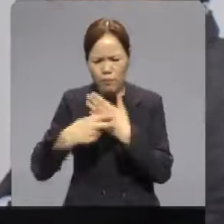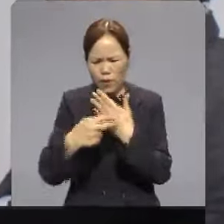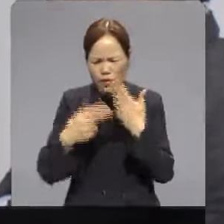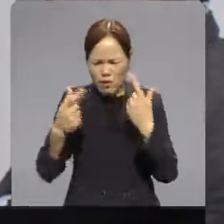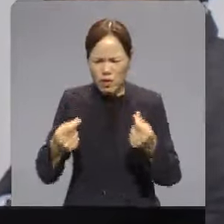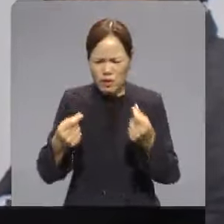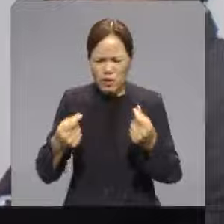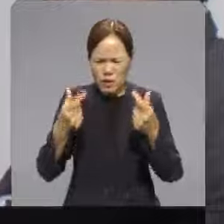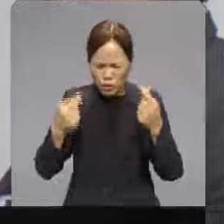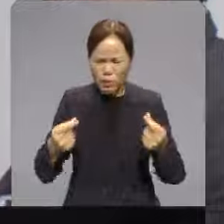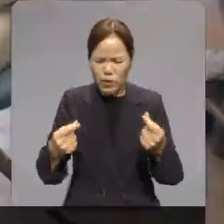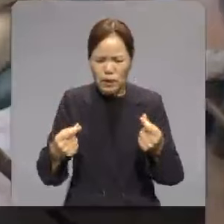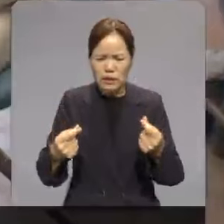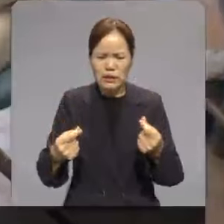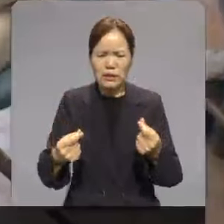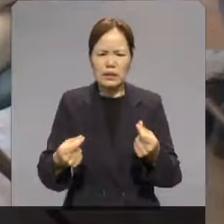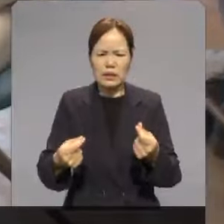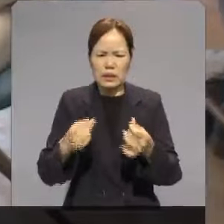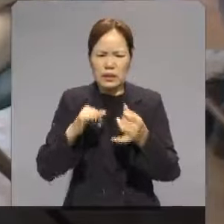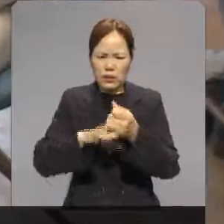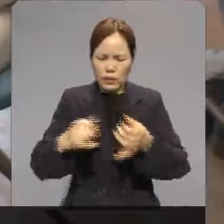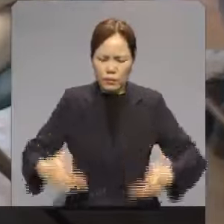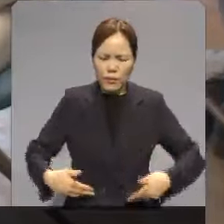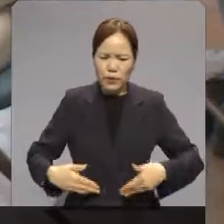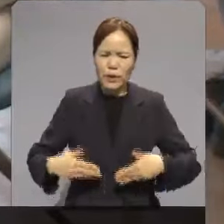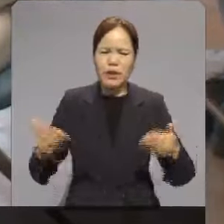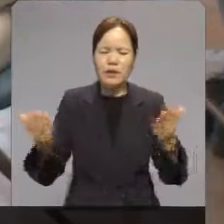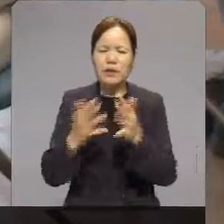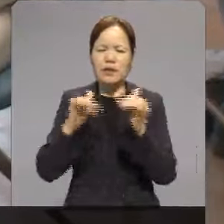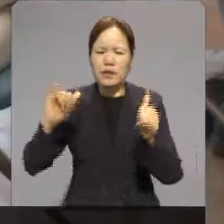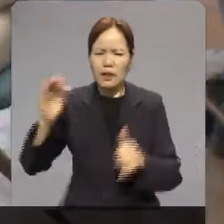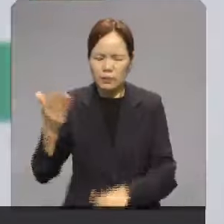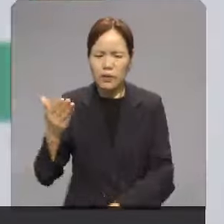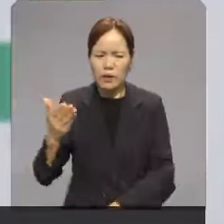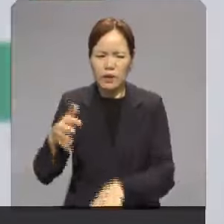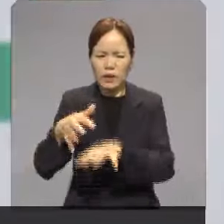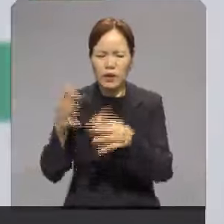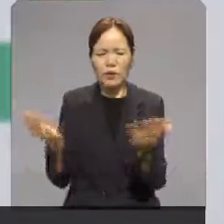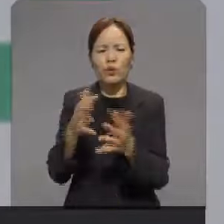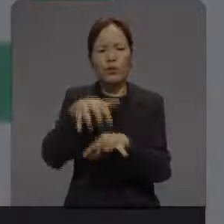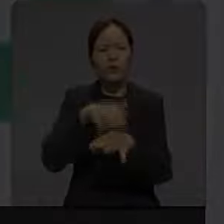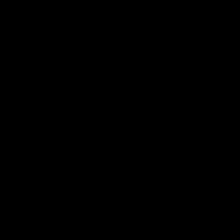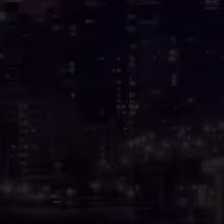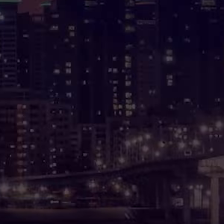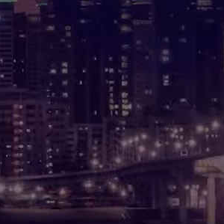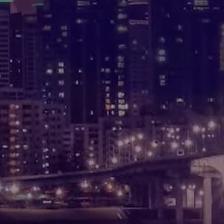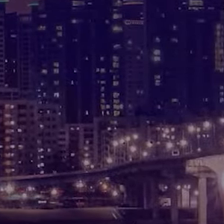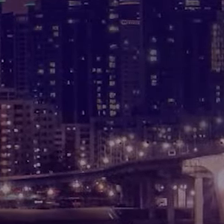노조법 개정에 노력하겠다고 말했습니다. OBS 뉴스 김대영입니다.